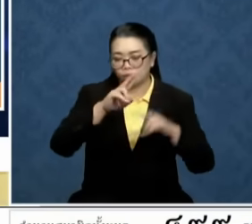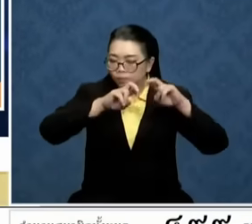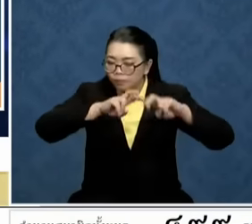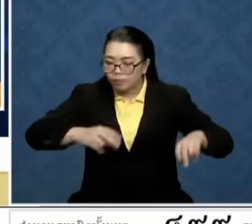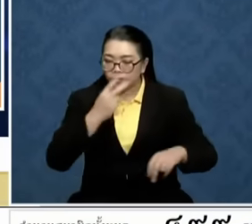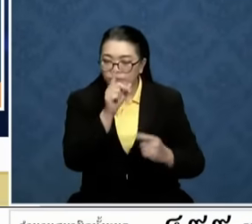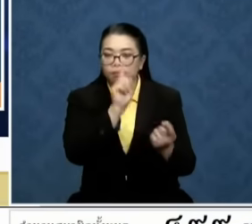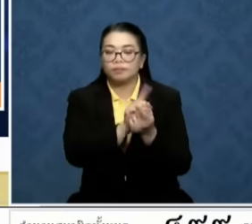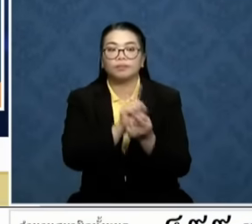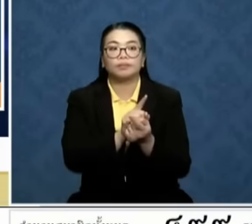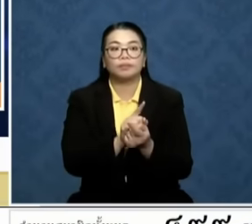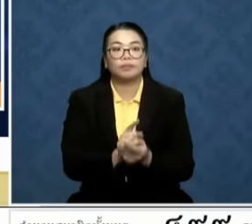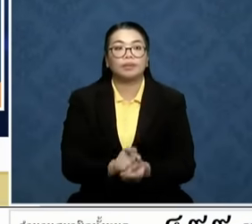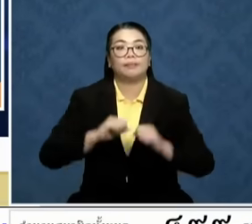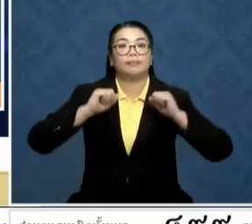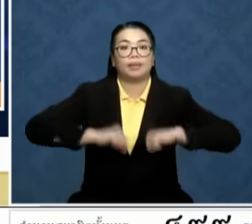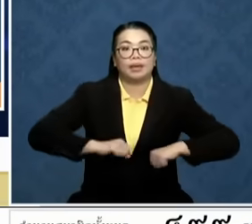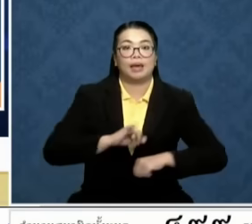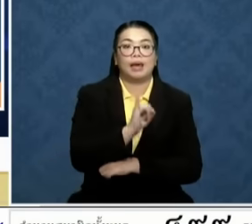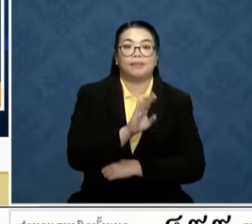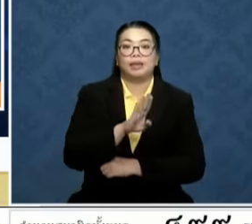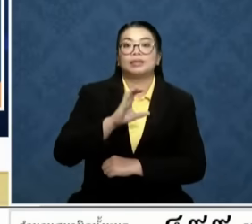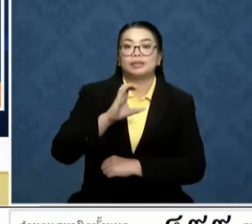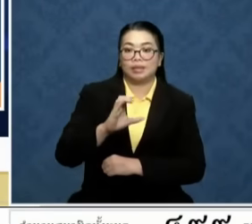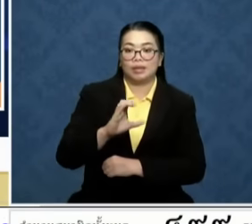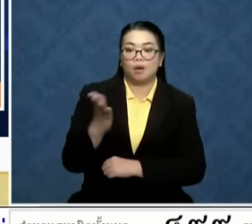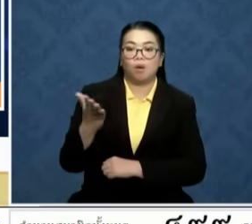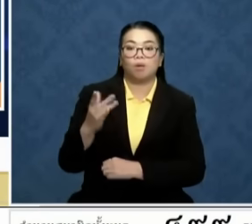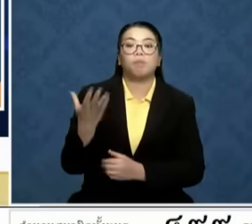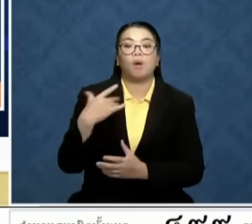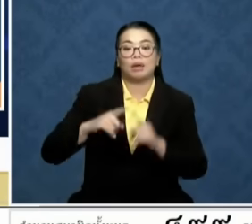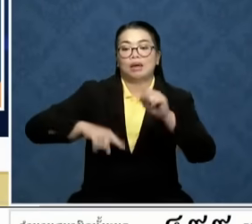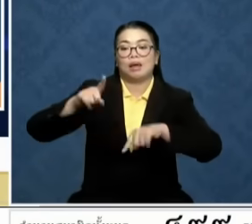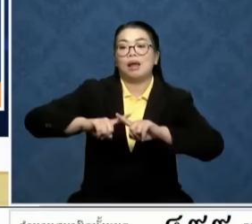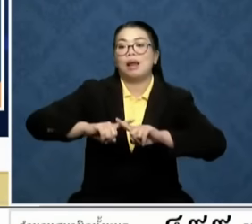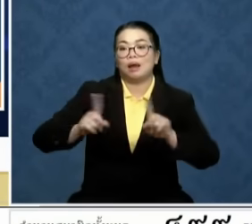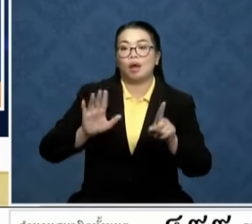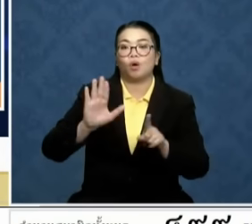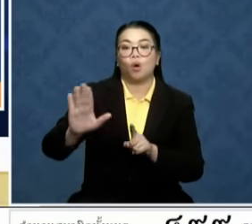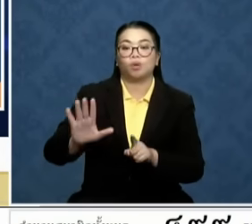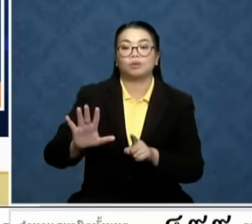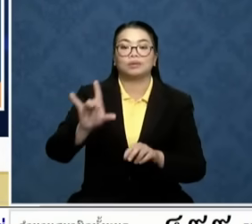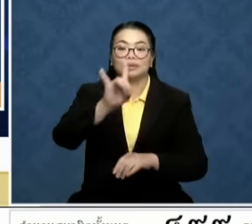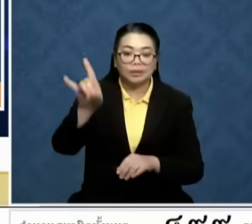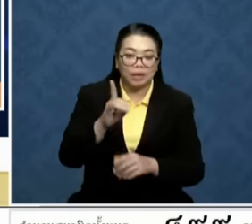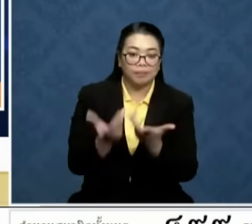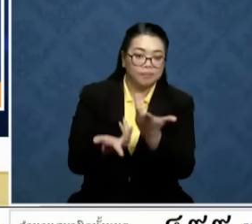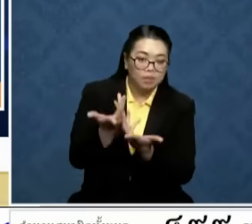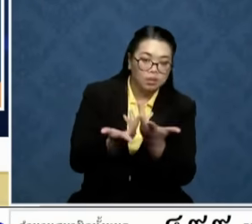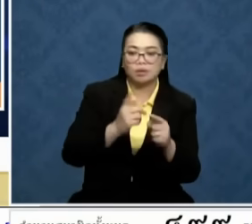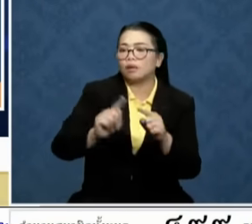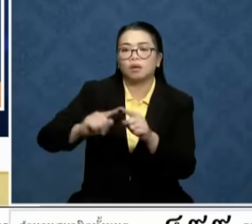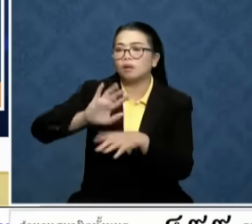ว่ามติ ibcคือมติความหลากหลายทางชีวภาพของกรมประมงครั้งที่2/2555ลงวันที่ 22